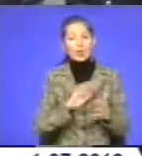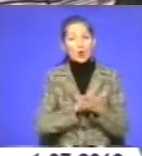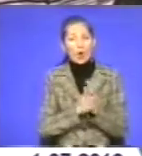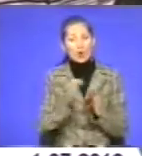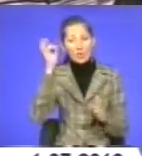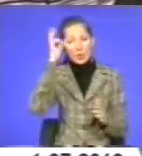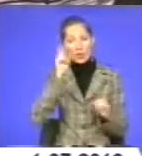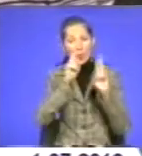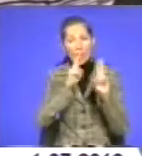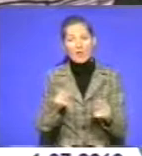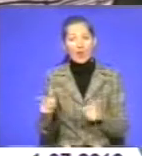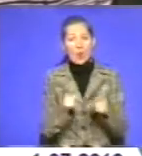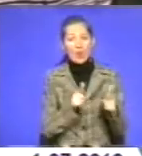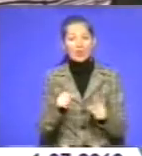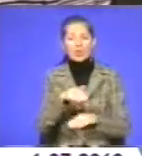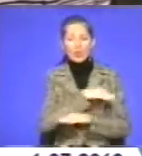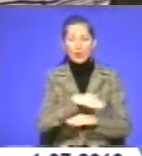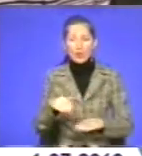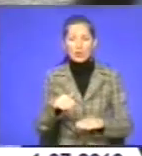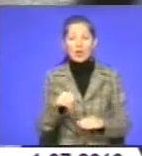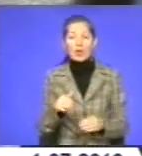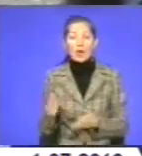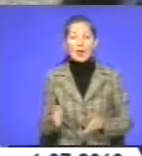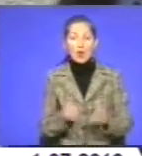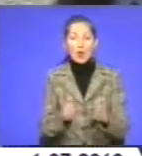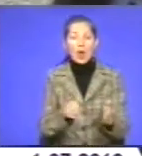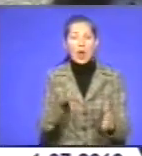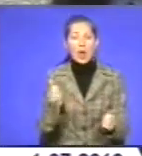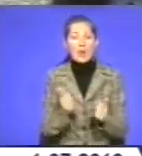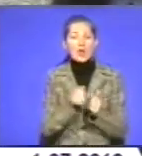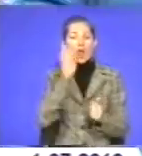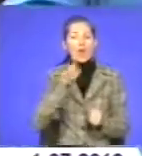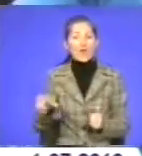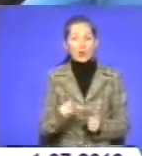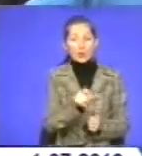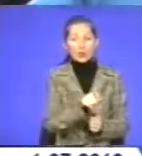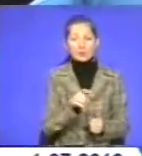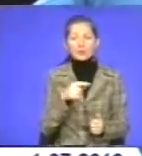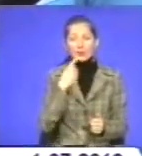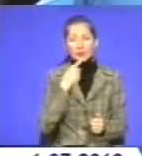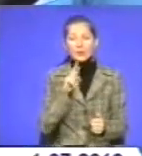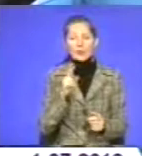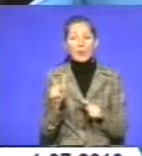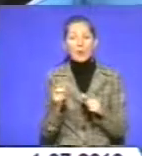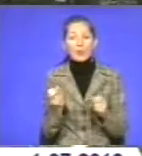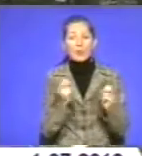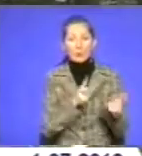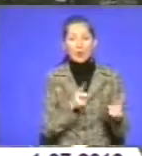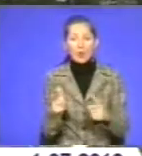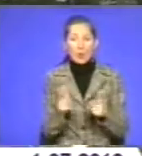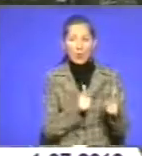вулицях, автошляхах та поблизу водойм. Наголосили на тому, як безпечно поводитися на території табору. Ви знаєте,